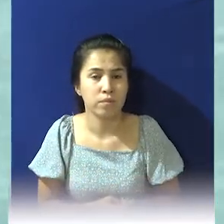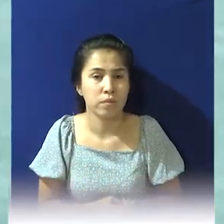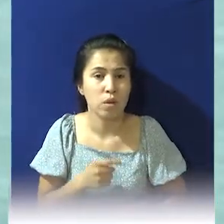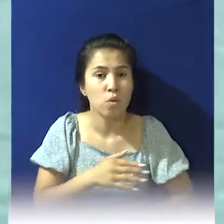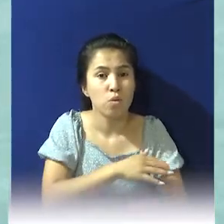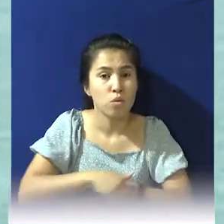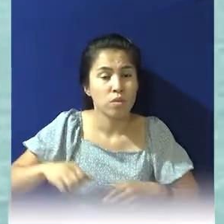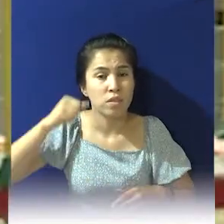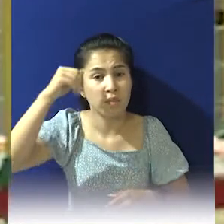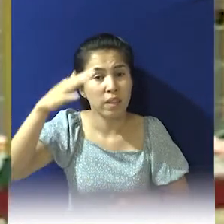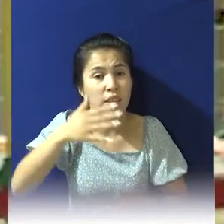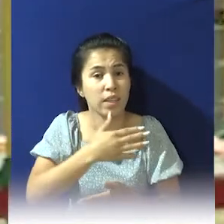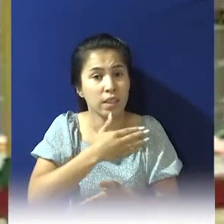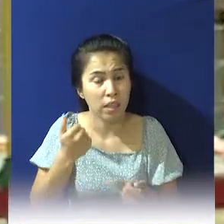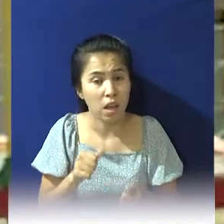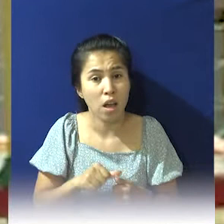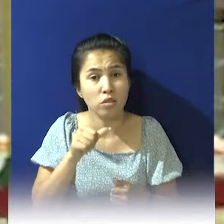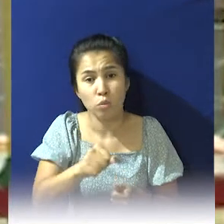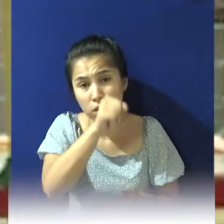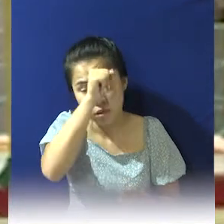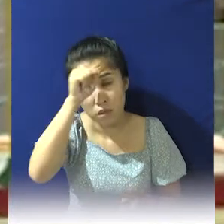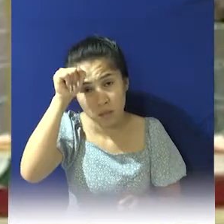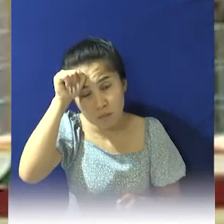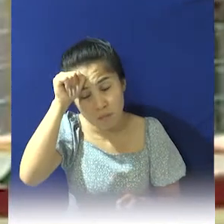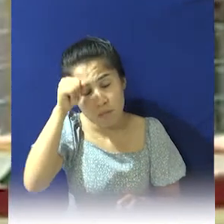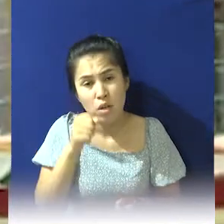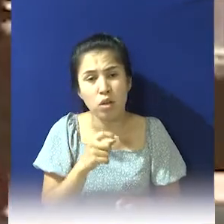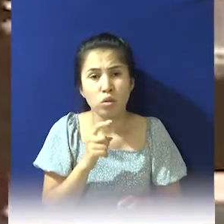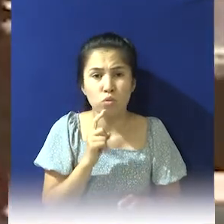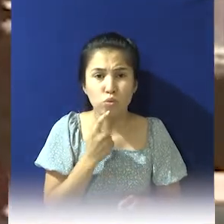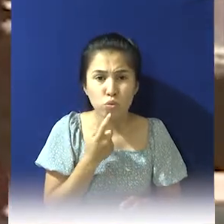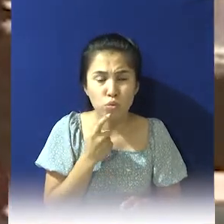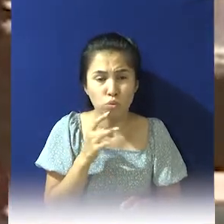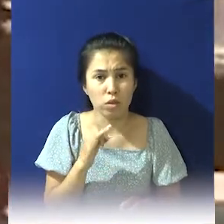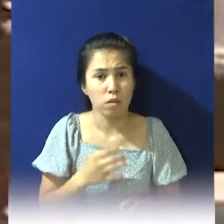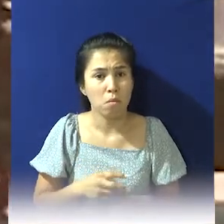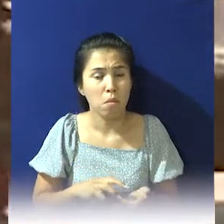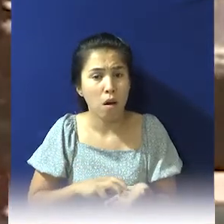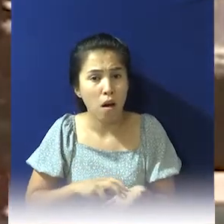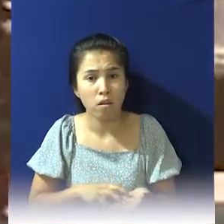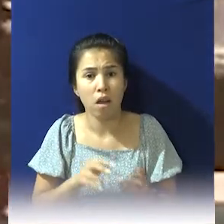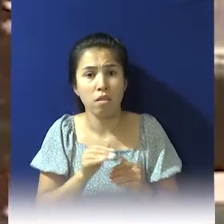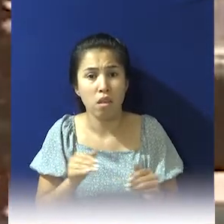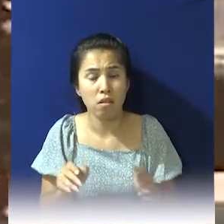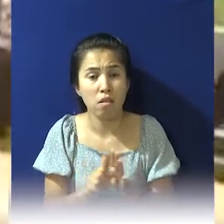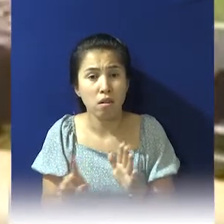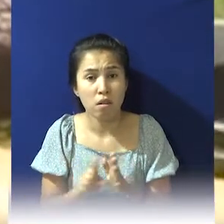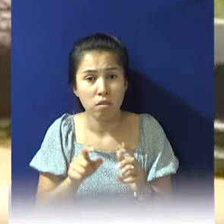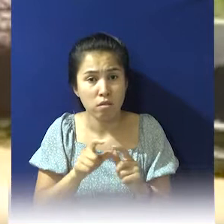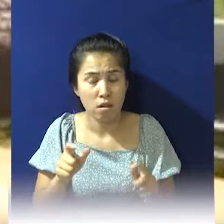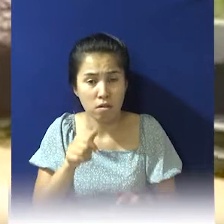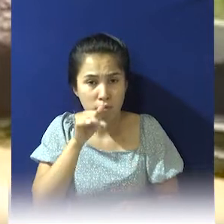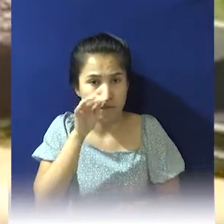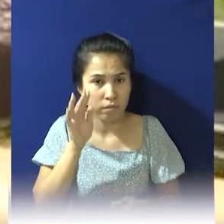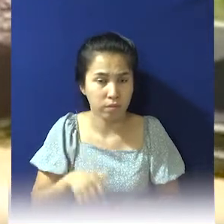что в планах у местных предпринимателей поднять сервис обслуживания и построить еще 9 баз отдыха. Балхашцы в следующем году